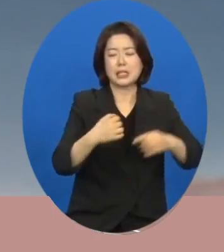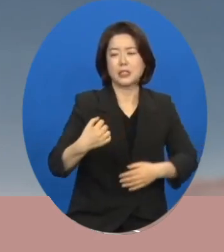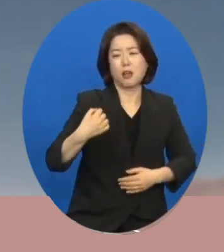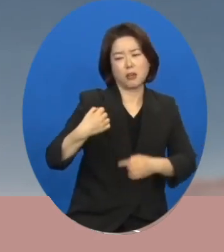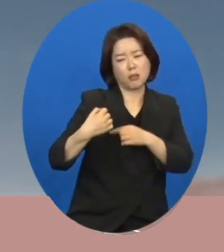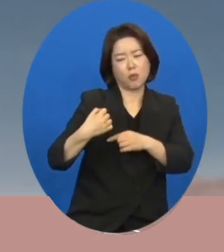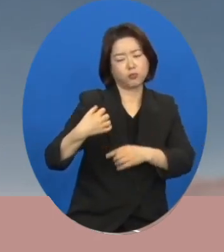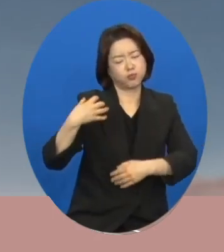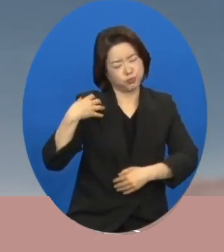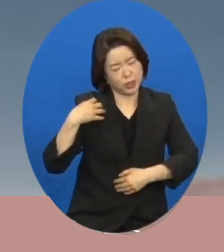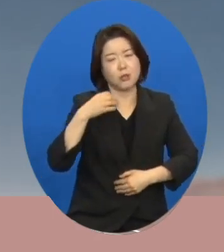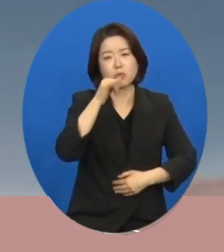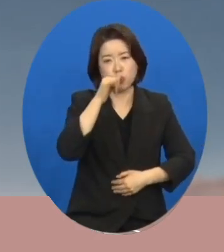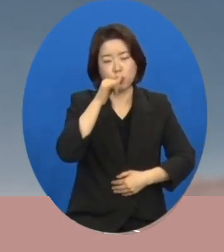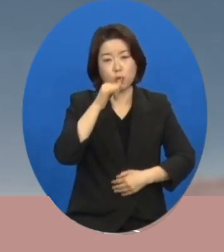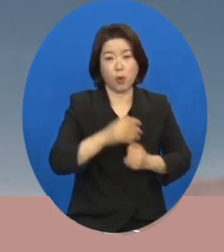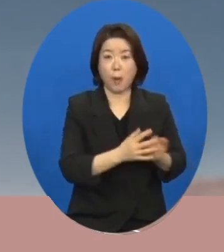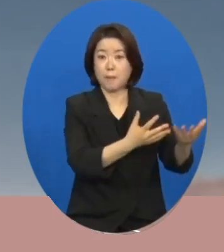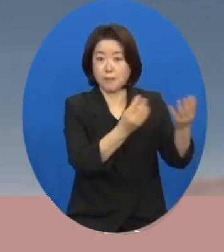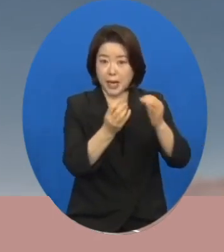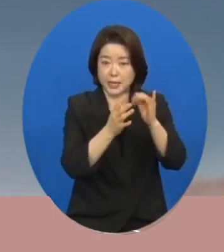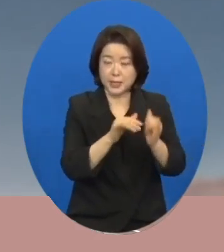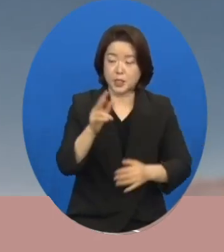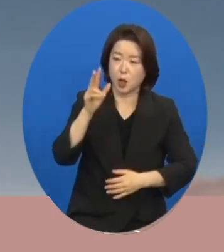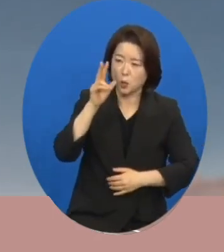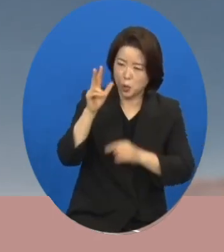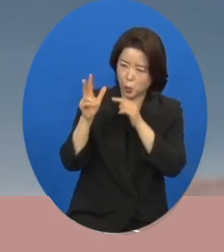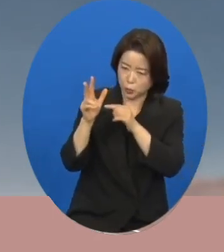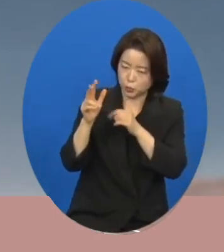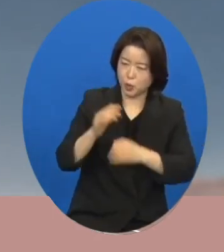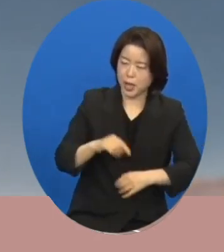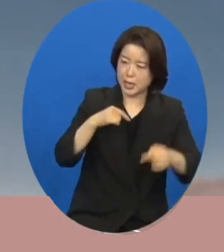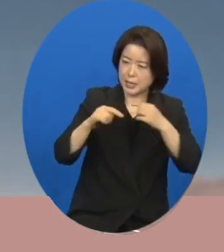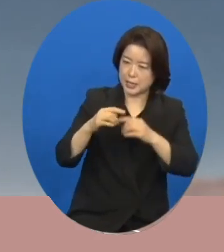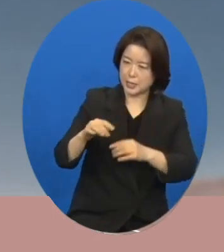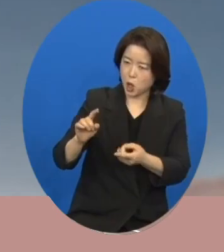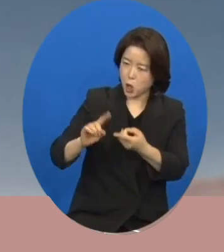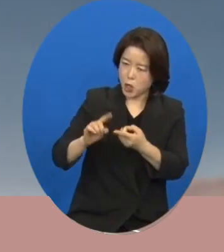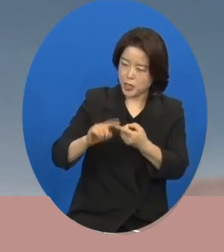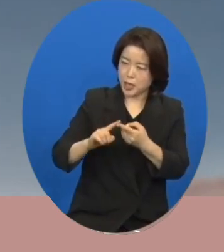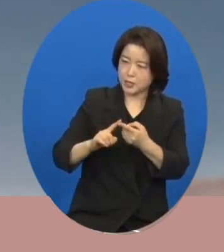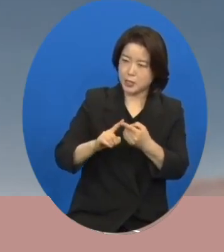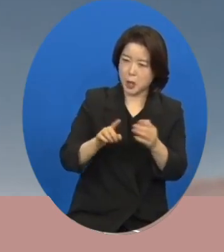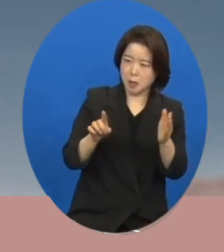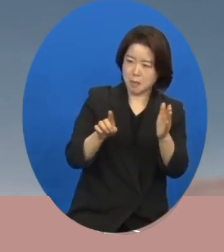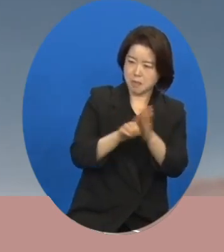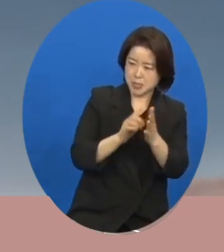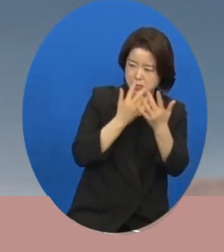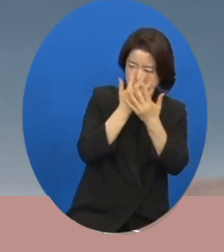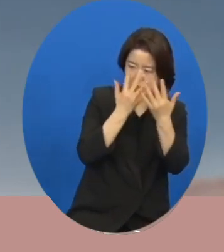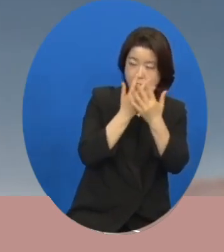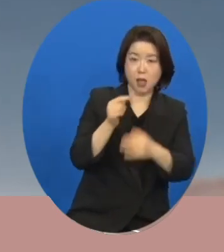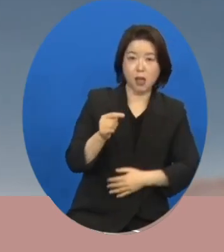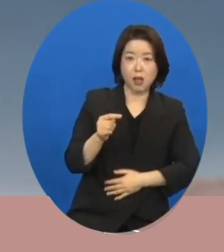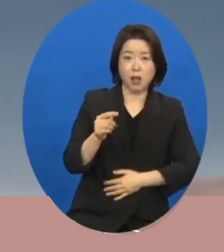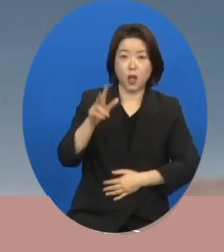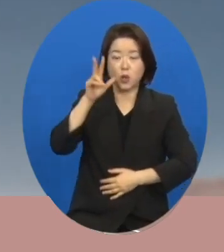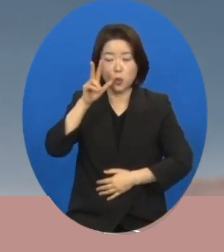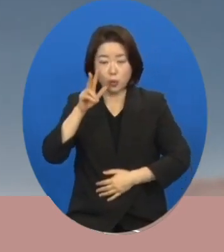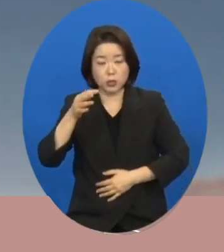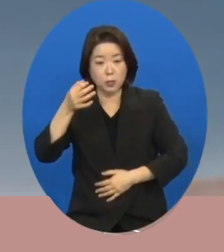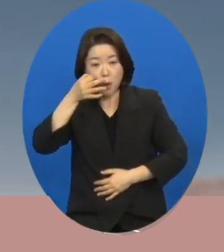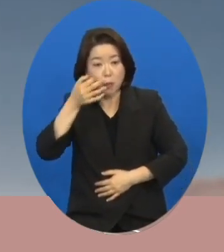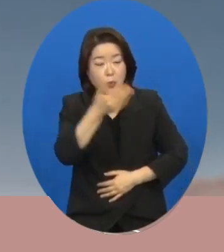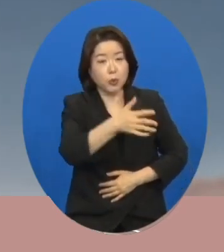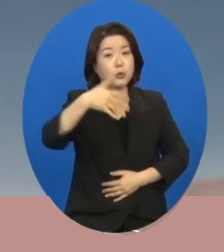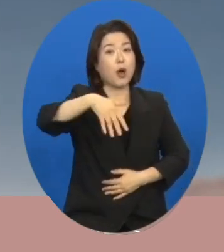사람들이 여호수아 리더십에 대한 불신을 갖고 있습니다 아직도 뭐 증명한 것이 없어요 요소안은 정말 모세처럼